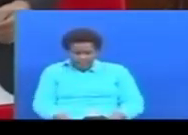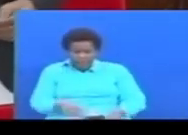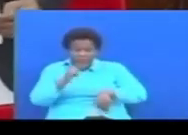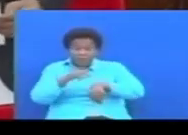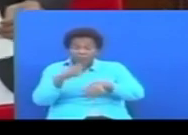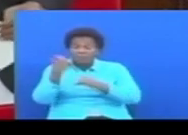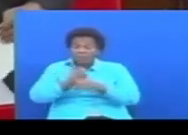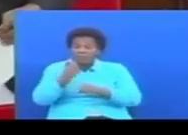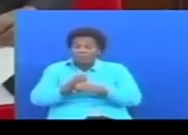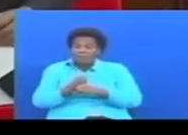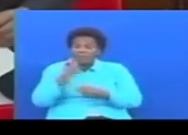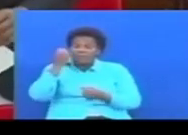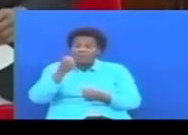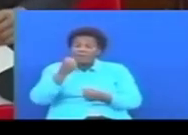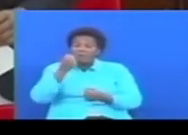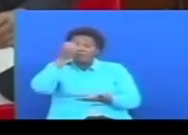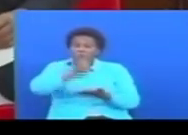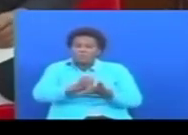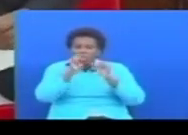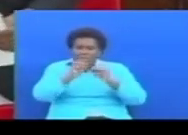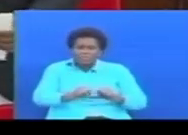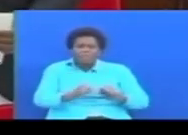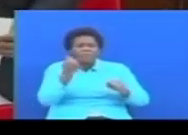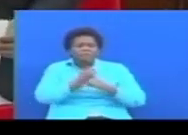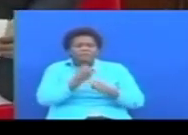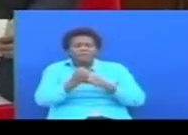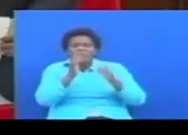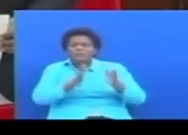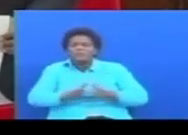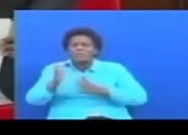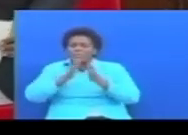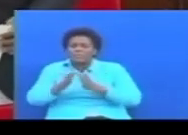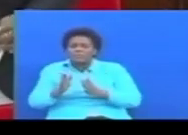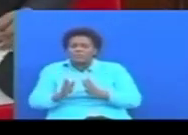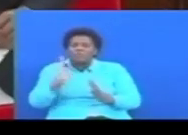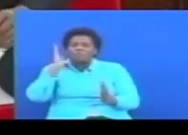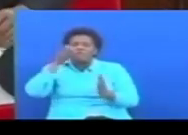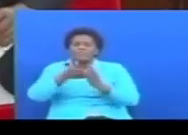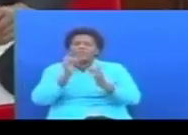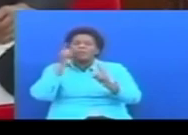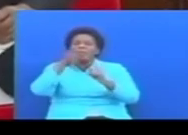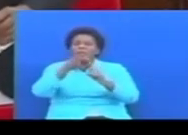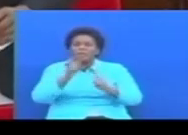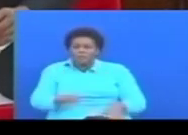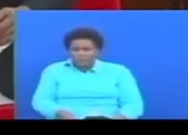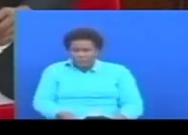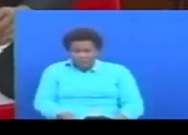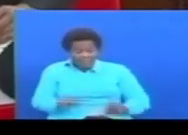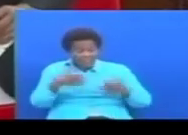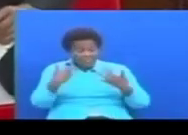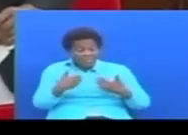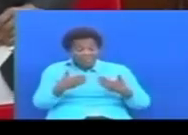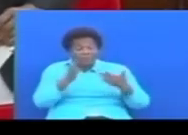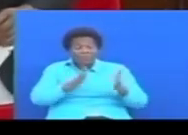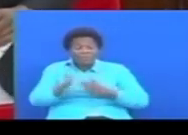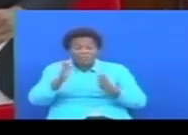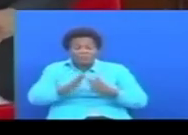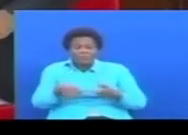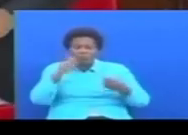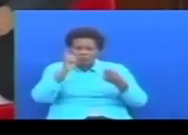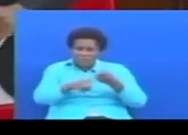lazima zifanyike taratibu za kuhakikisha kwamba malengo hayo yanafikiwa. Na taratibu hizo ni pamoja na kuanzisha ofisi ya